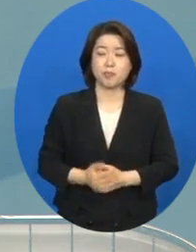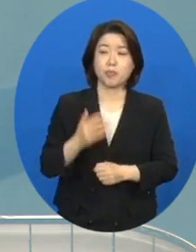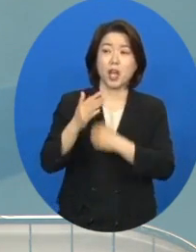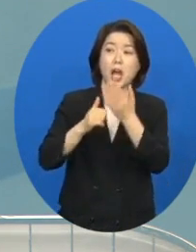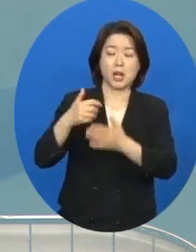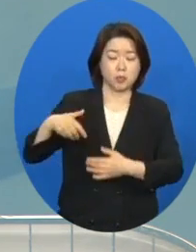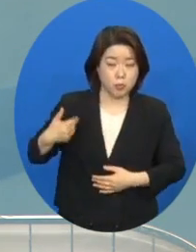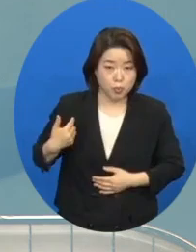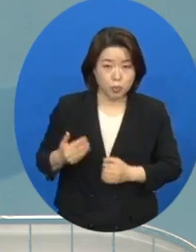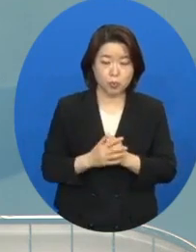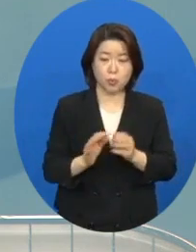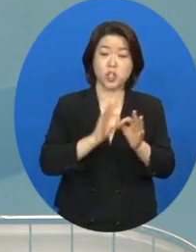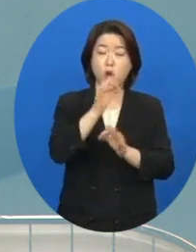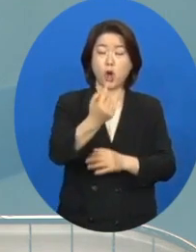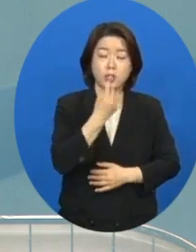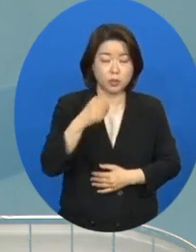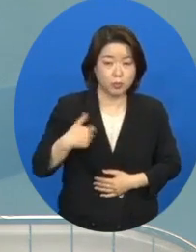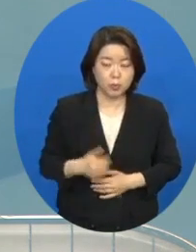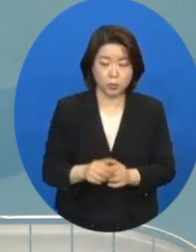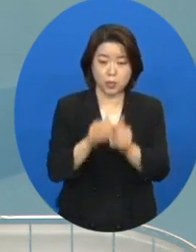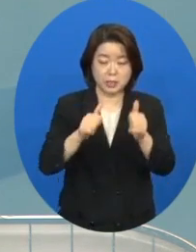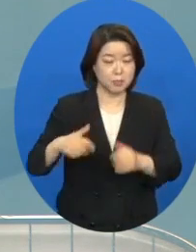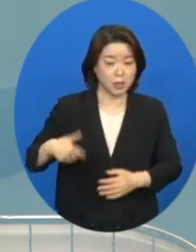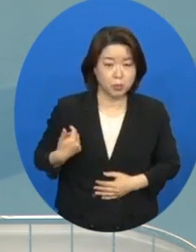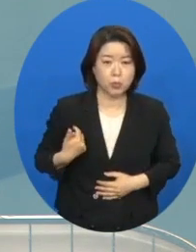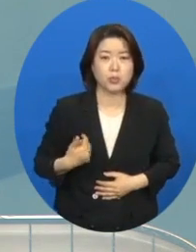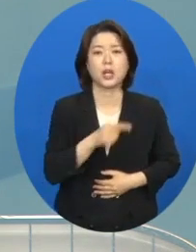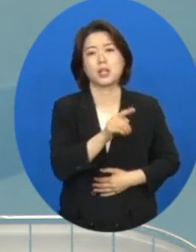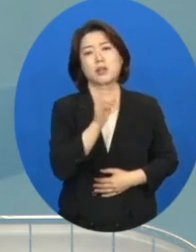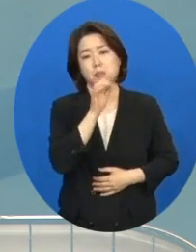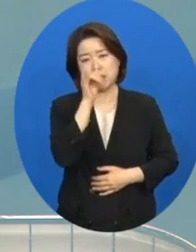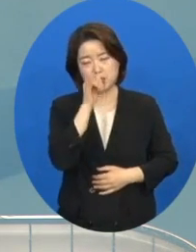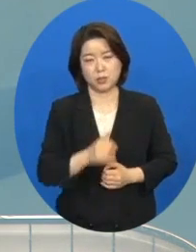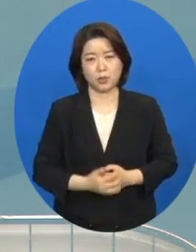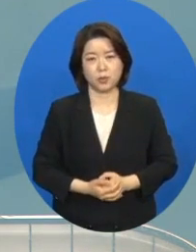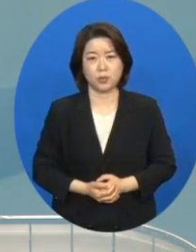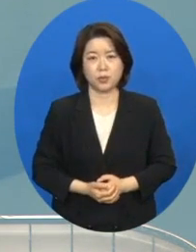하나님도 모르고 영생도 모르고 심판도 모르니까 그렇게 말을 하는 겁니다.